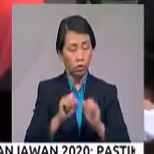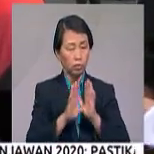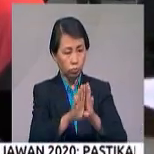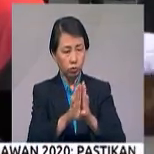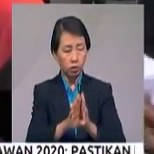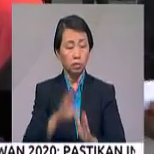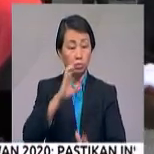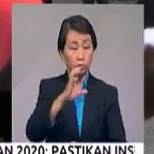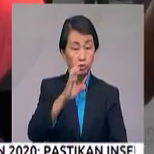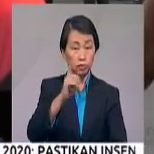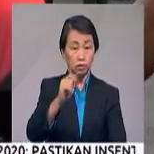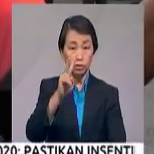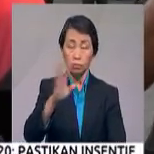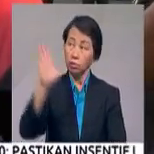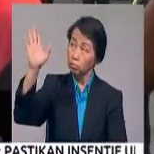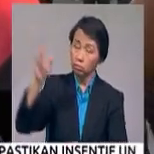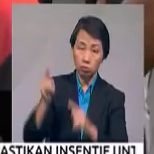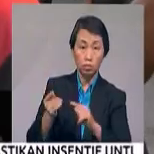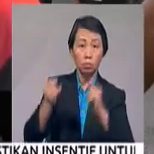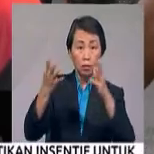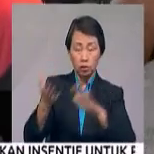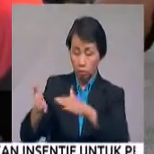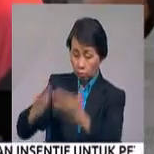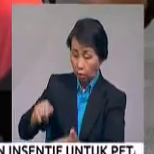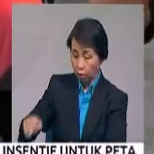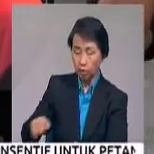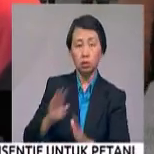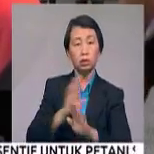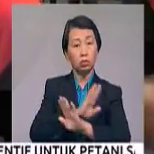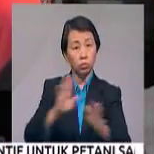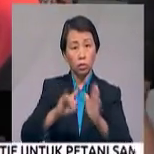bahawa kebanyakan kematian dalam lokap ini adalah punca-punca yang tidak dapat dielakkan.